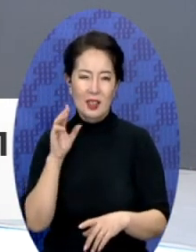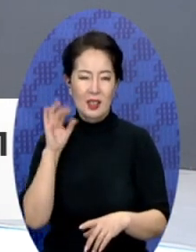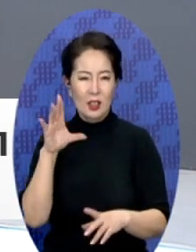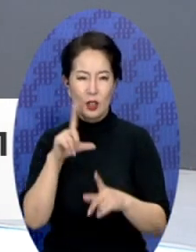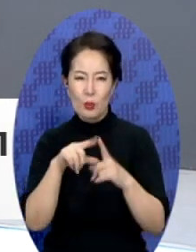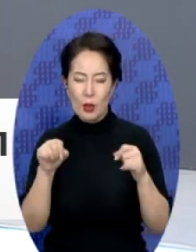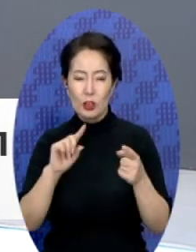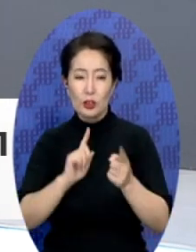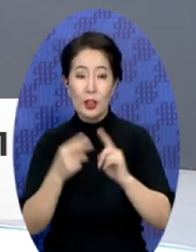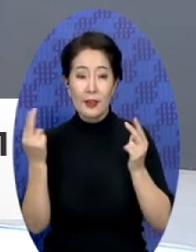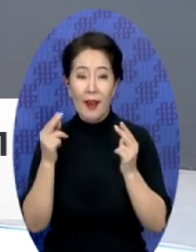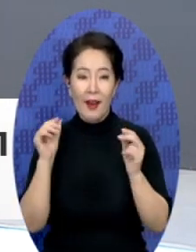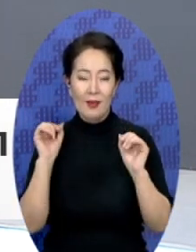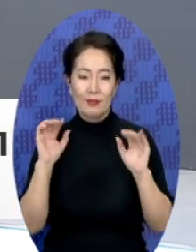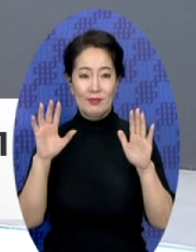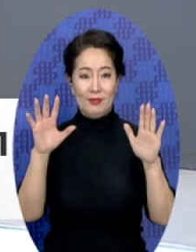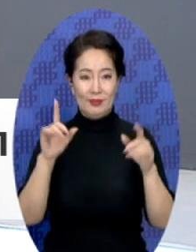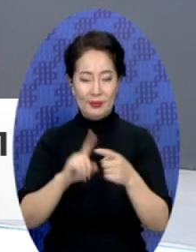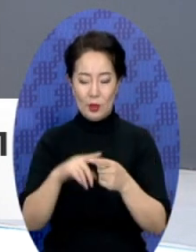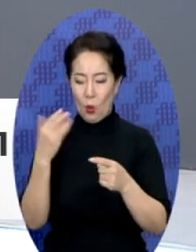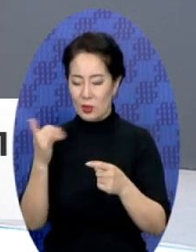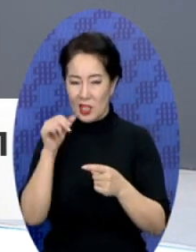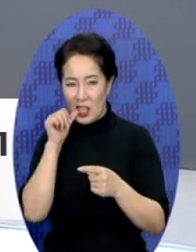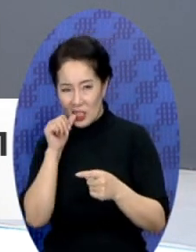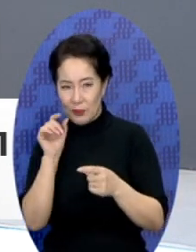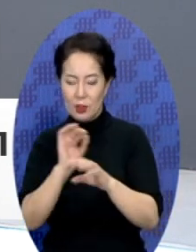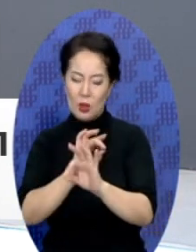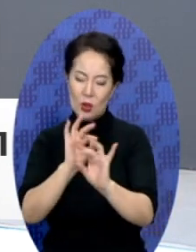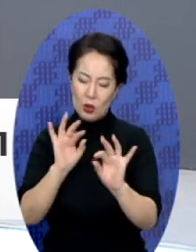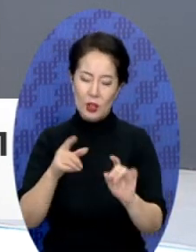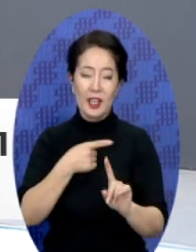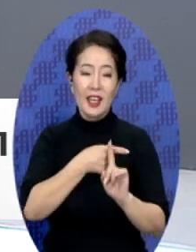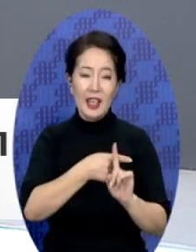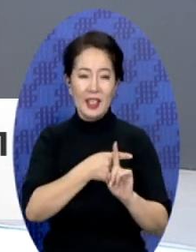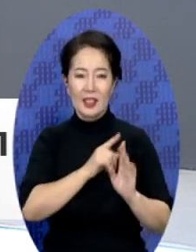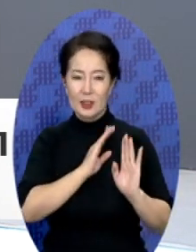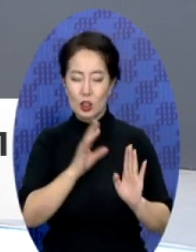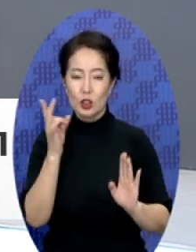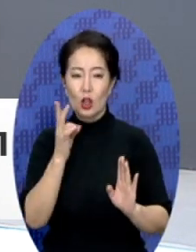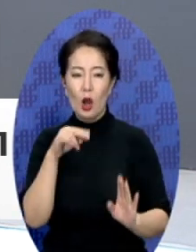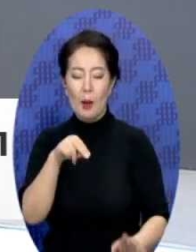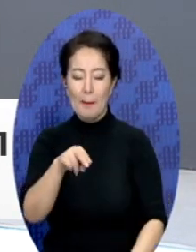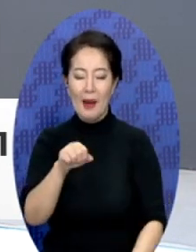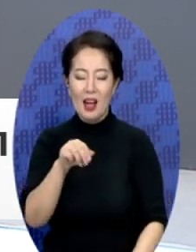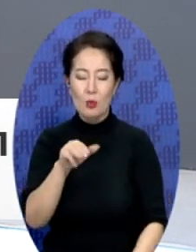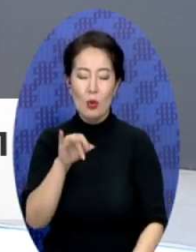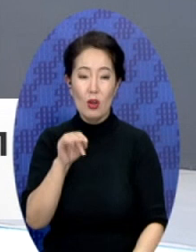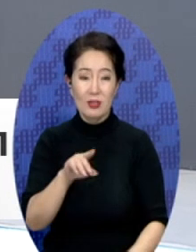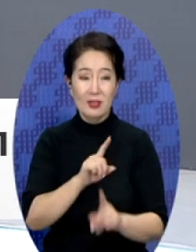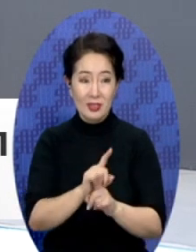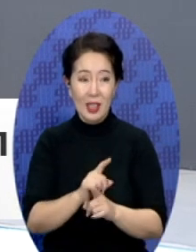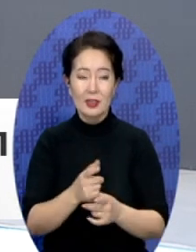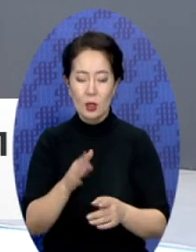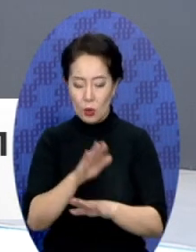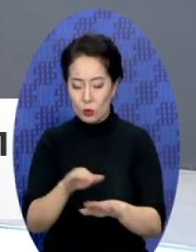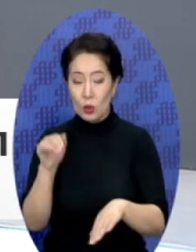лед царилтыг гэдгийг ашиглах зам усны хэмнэлтийг бий болгох гэд олон энэ эрг одоо ногоон паспорт хөтлснөр бол бий болгосон байгаа. Тэгэхээр